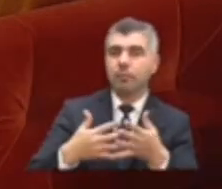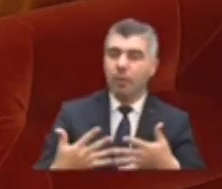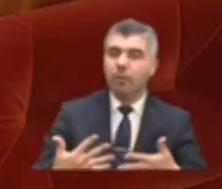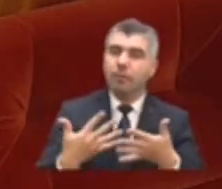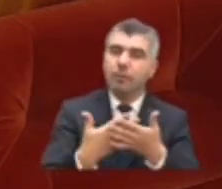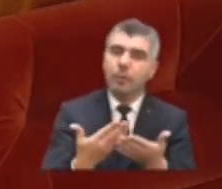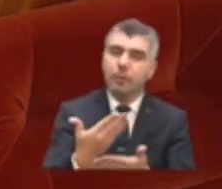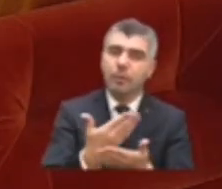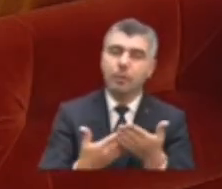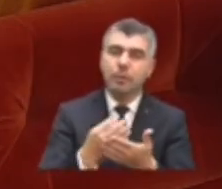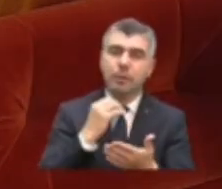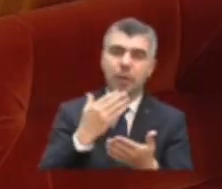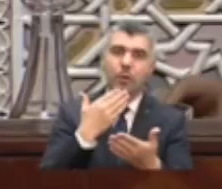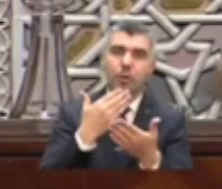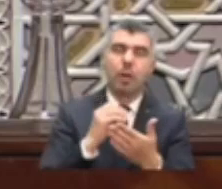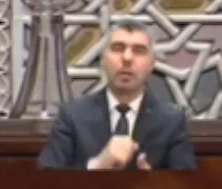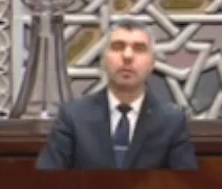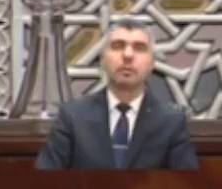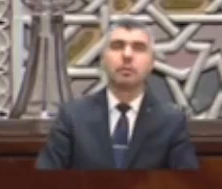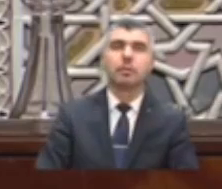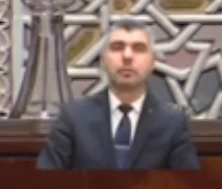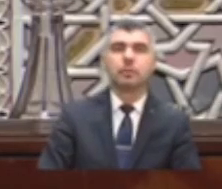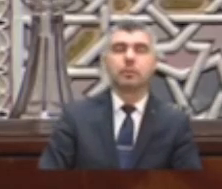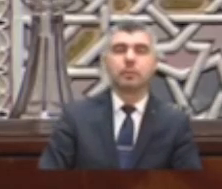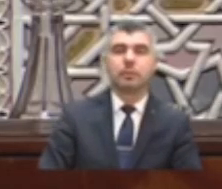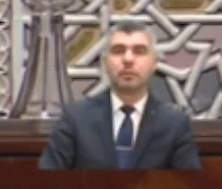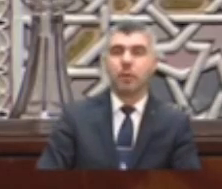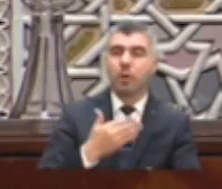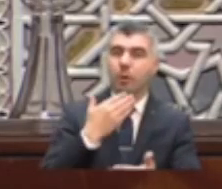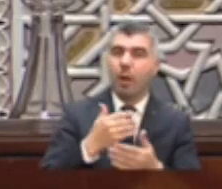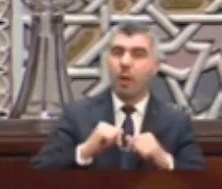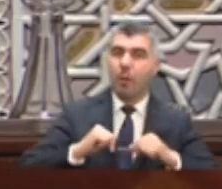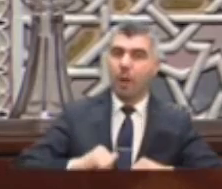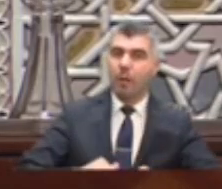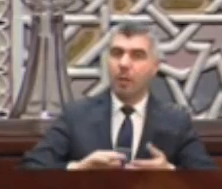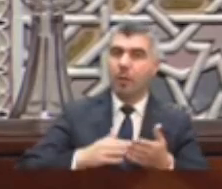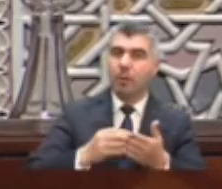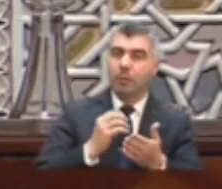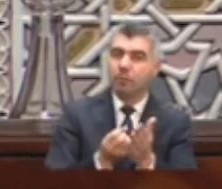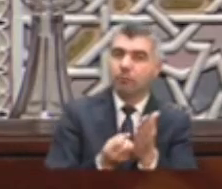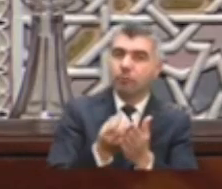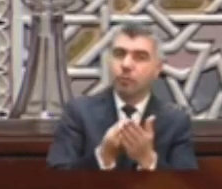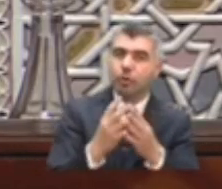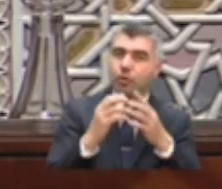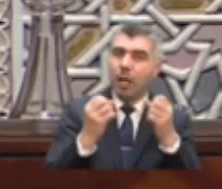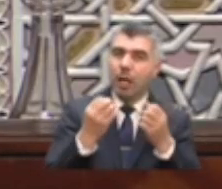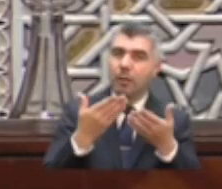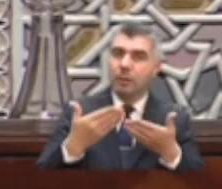هذا الهم المشترك. وشكرا. شكرا السيد الوزير لكم أيضا على حسن مساهمتكم في هذه الجلسة.